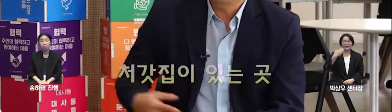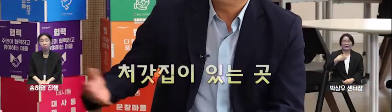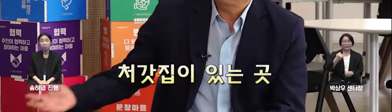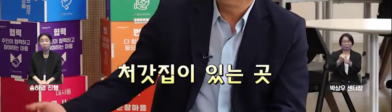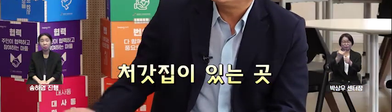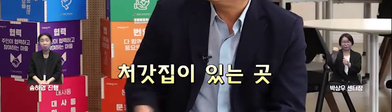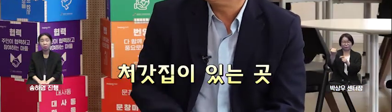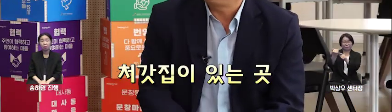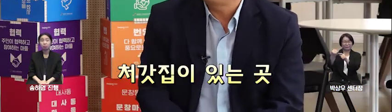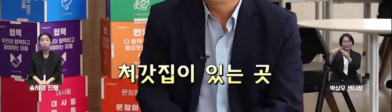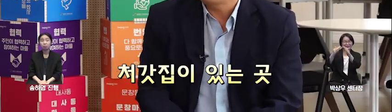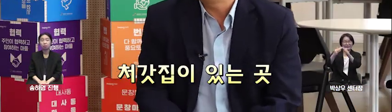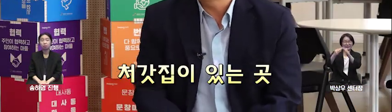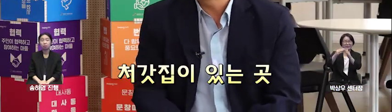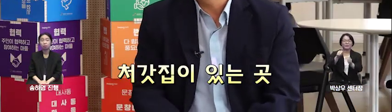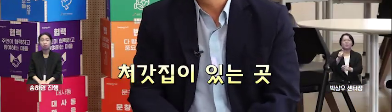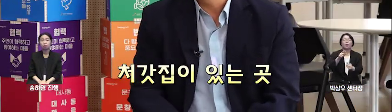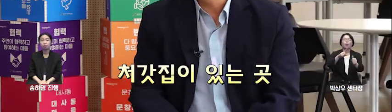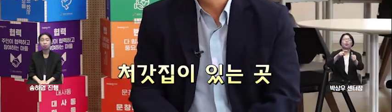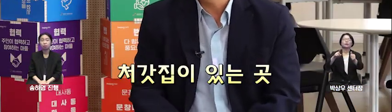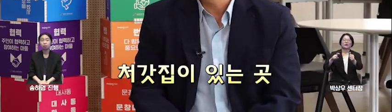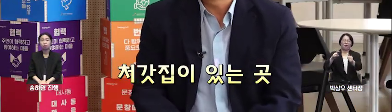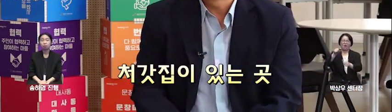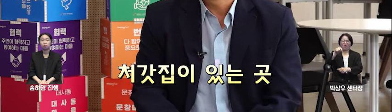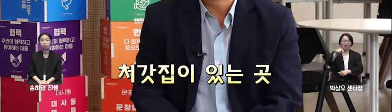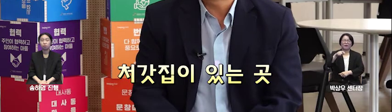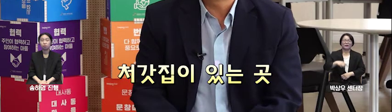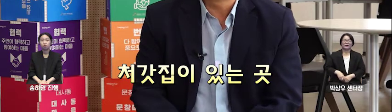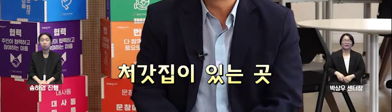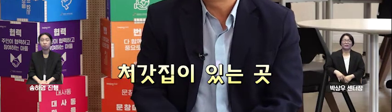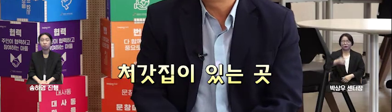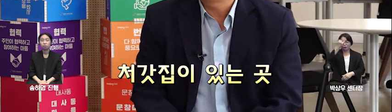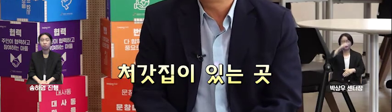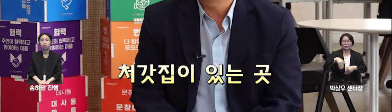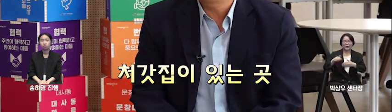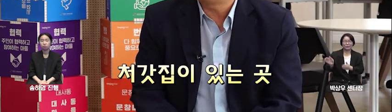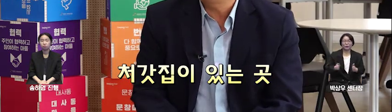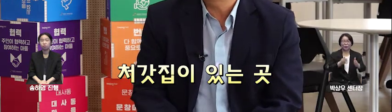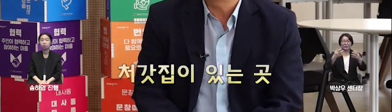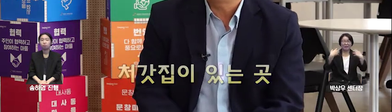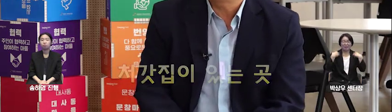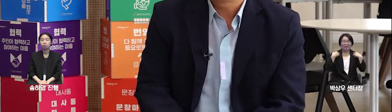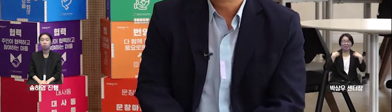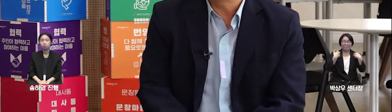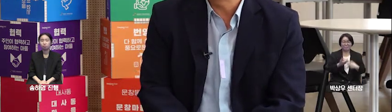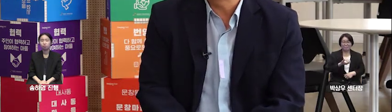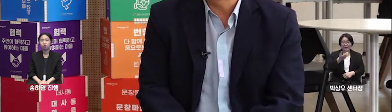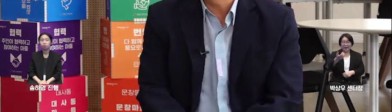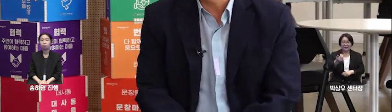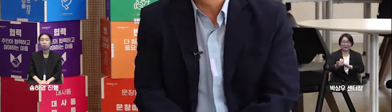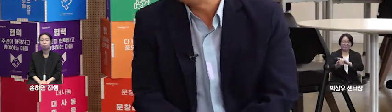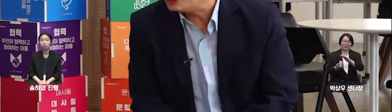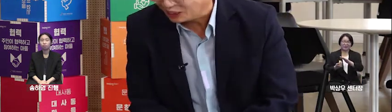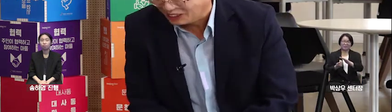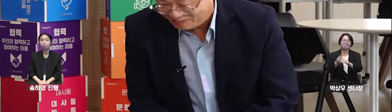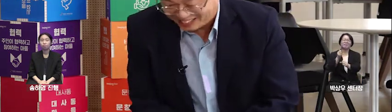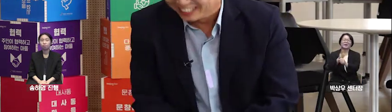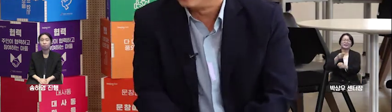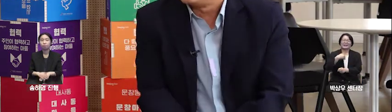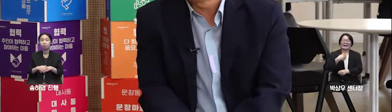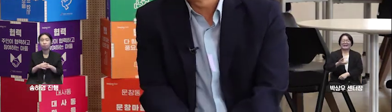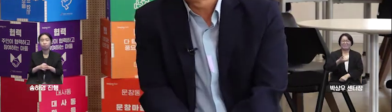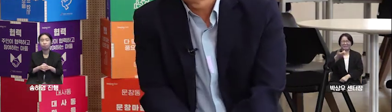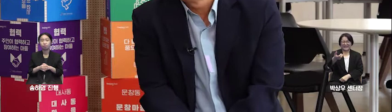저희 처가댁이 예, 다 예, 홍성에 있었고요. 예, 충남 도청이 오기 전에 가서 제가 준비를 하고